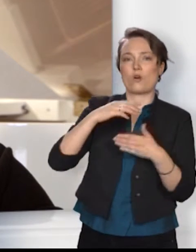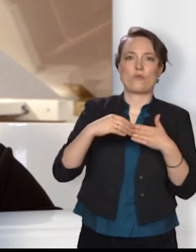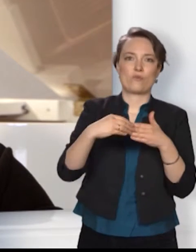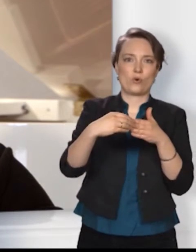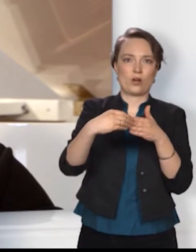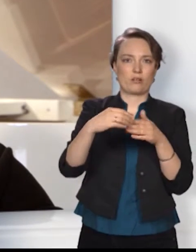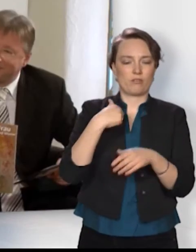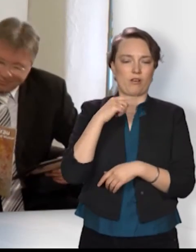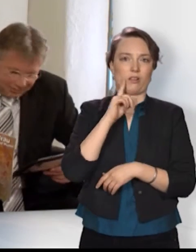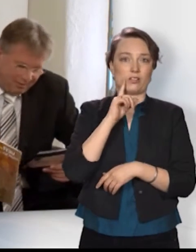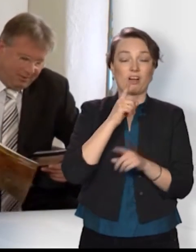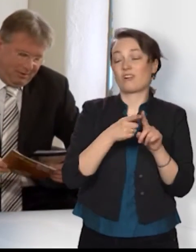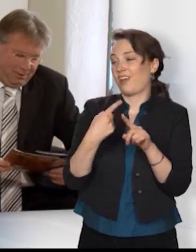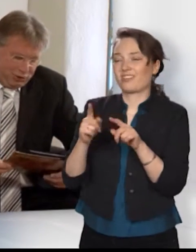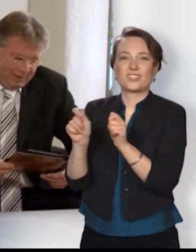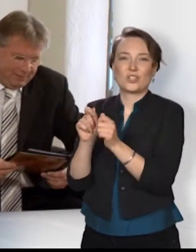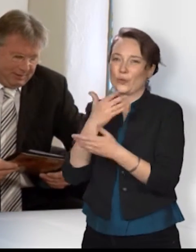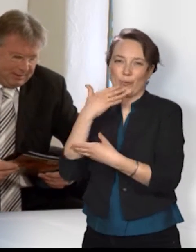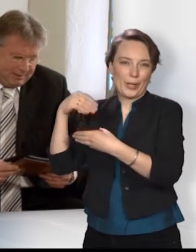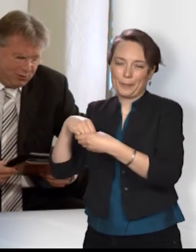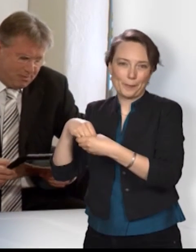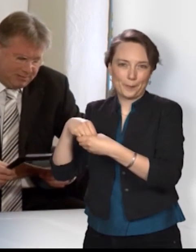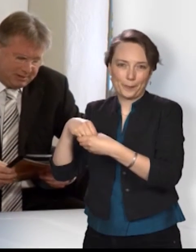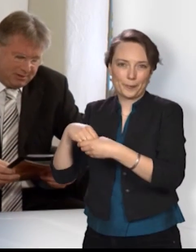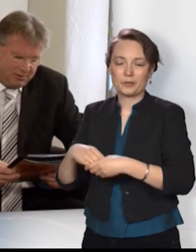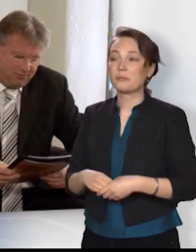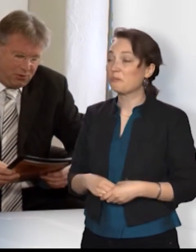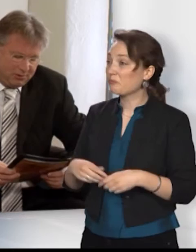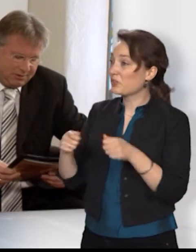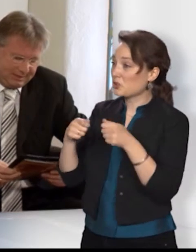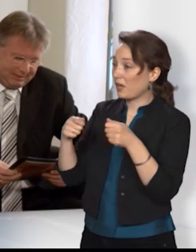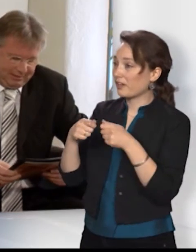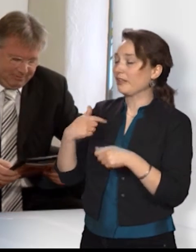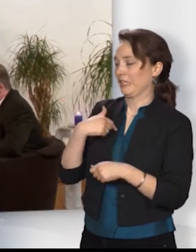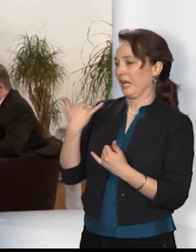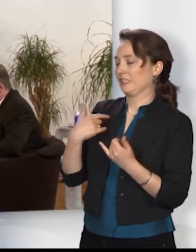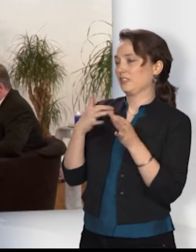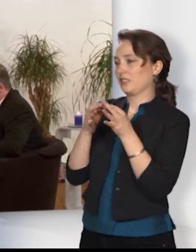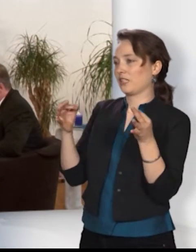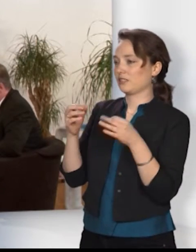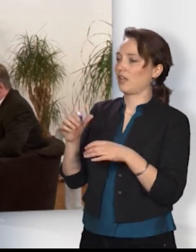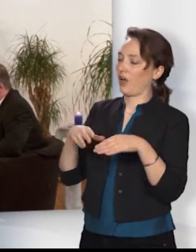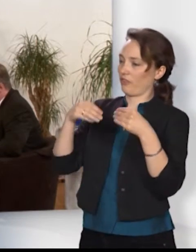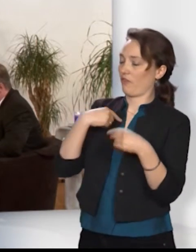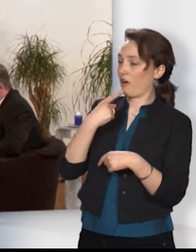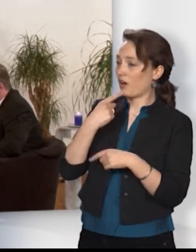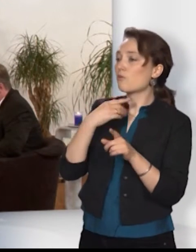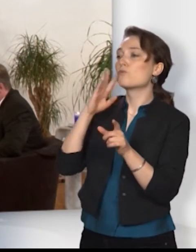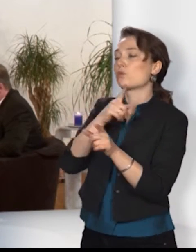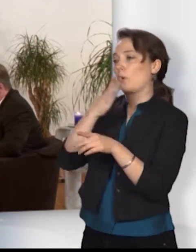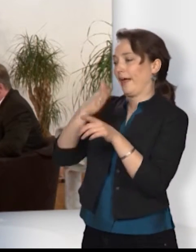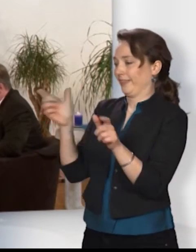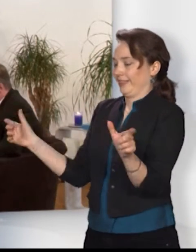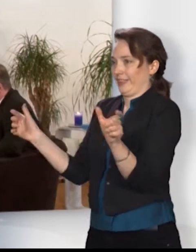anderen Zeitschriften so nicht. Spannend. Ergänzen Sie doch mal bitte folgende Sätze. Ich setze mich für diese